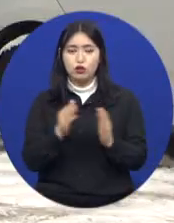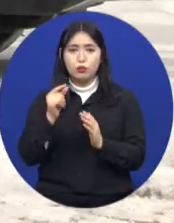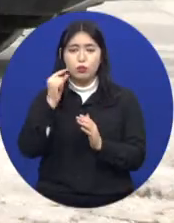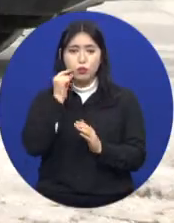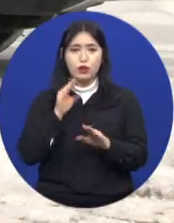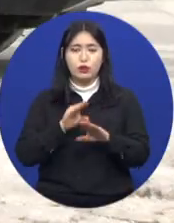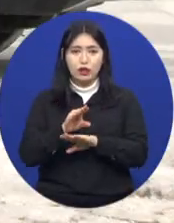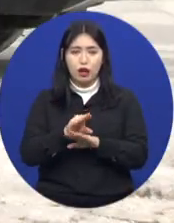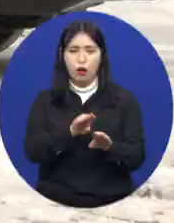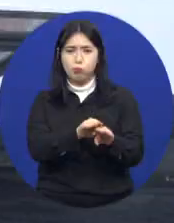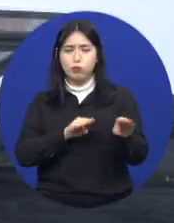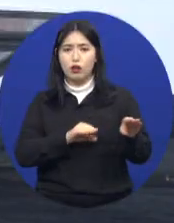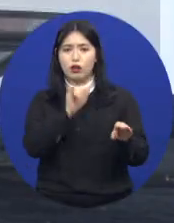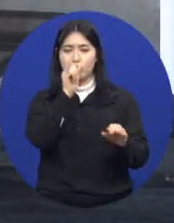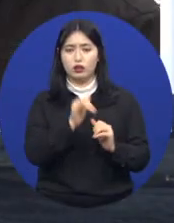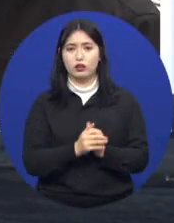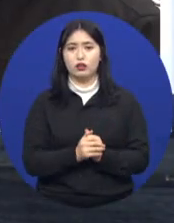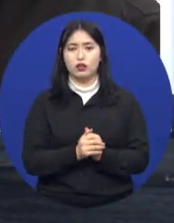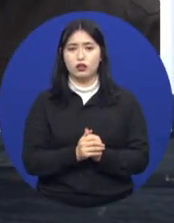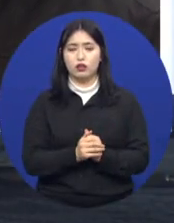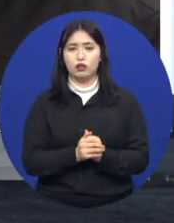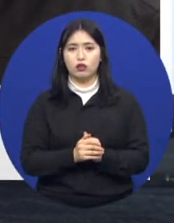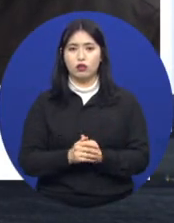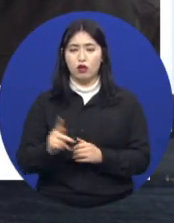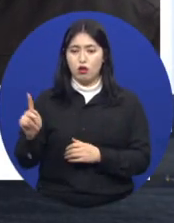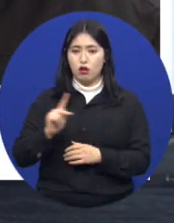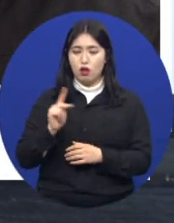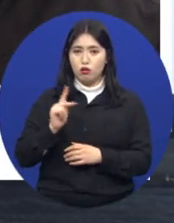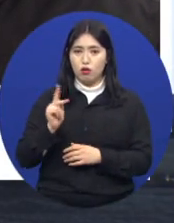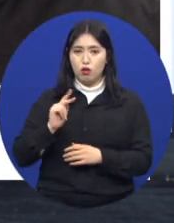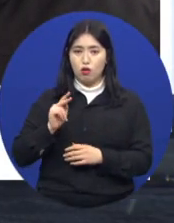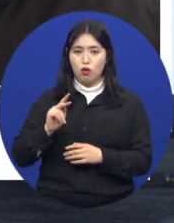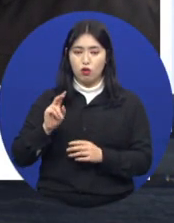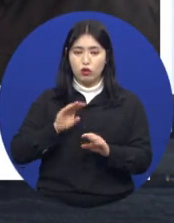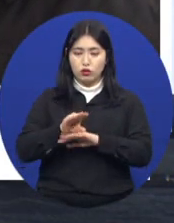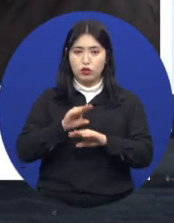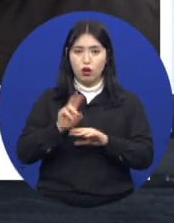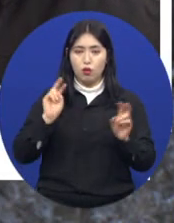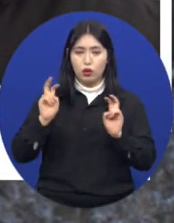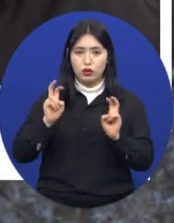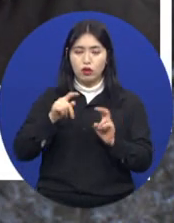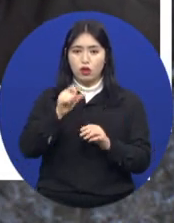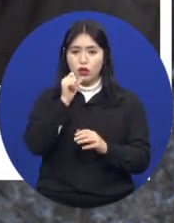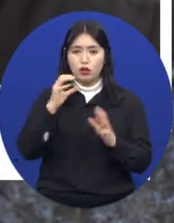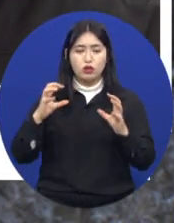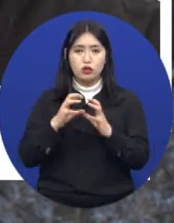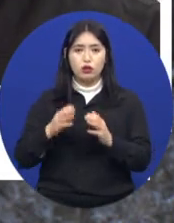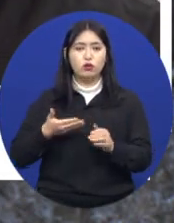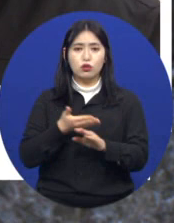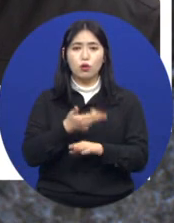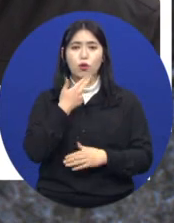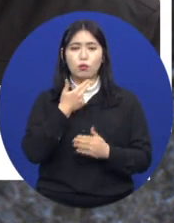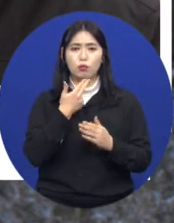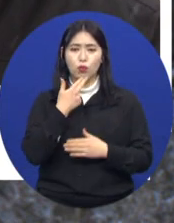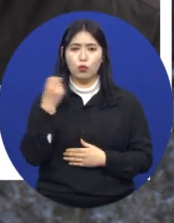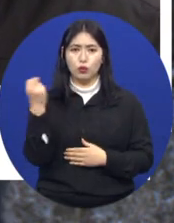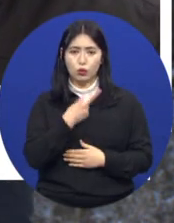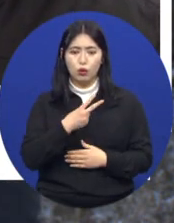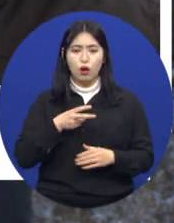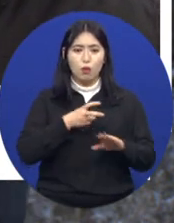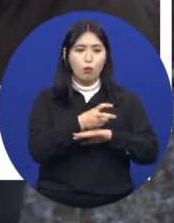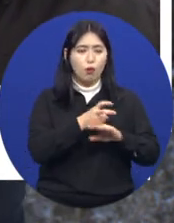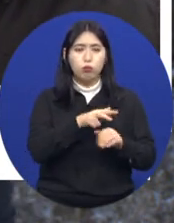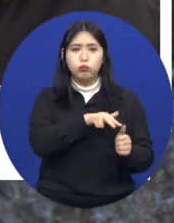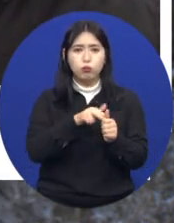차량들이 늘었습니다 렌터카 회사에서 는 체인 제공이 안되니까 버스도 어떻게 다니는 지 모르니까 정보가